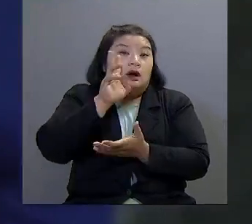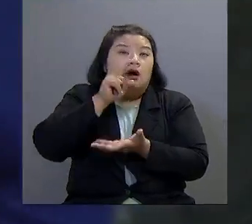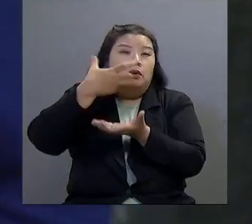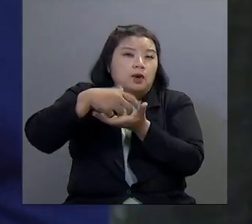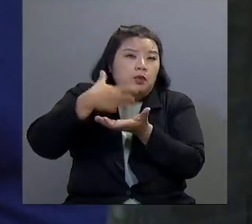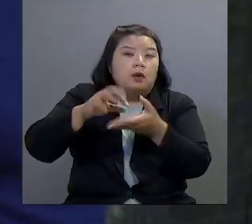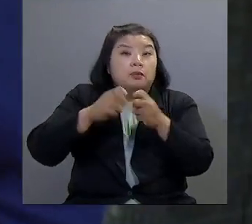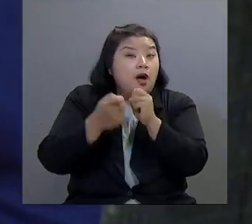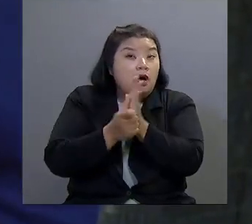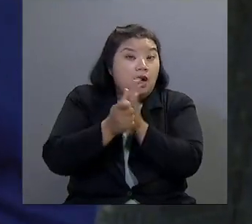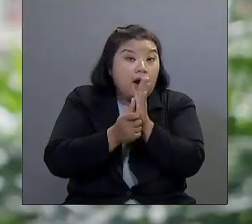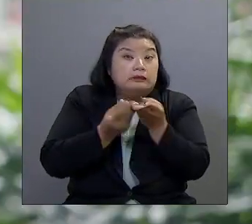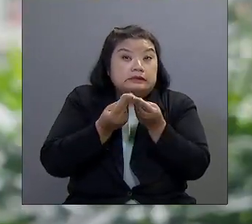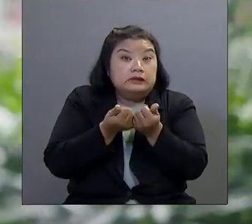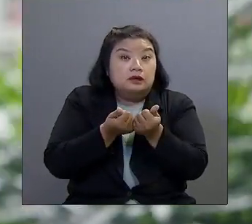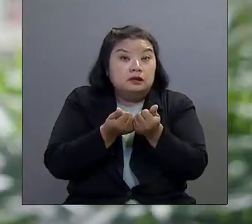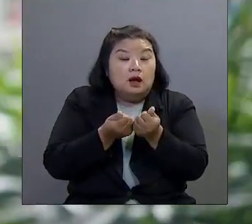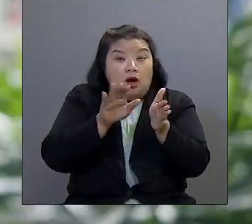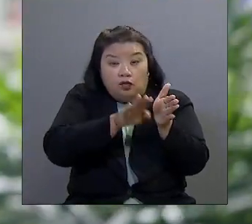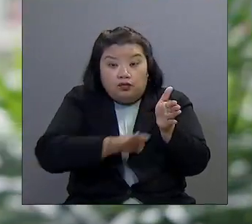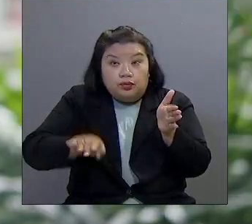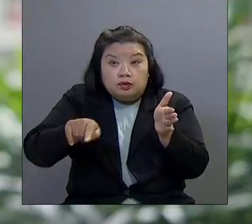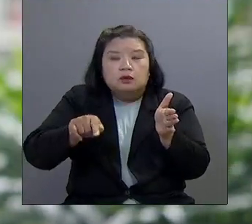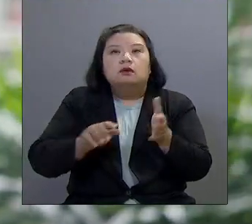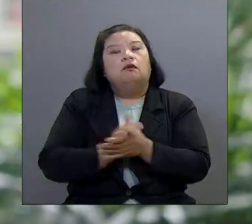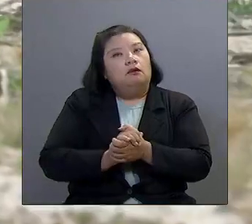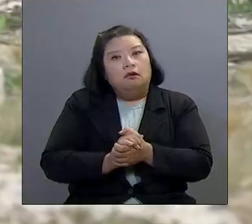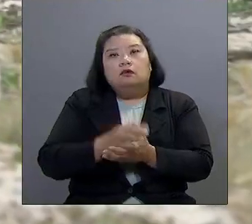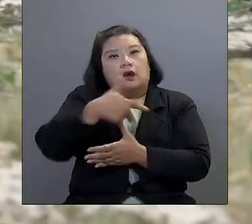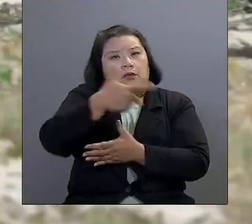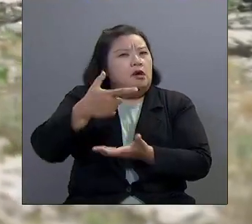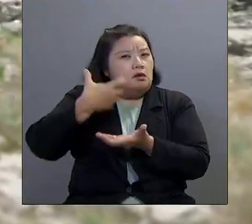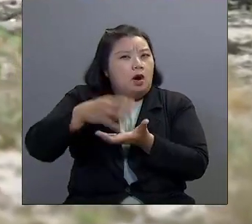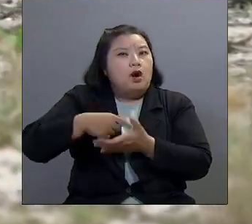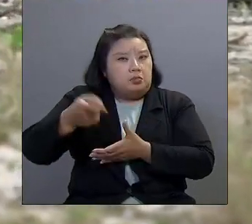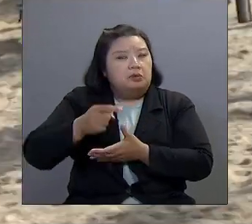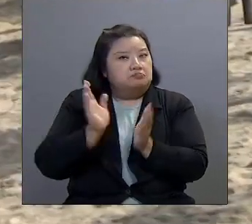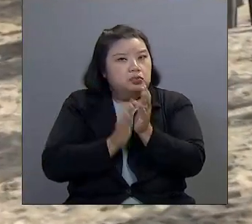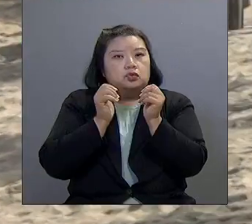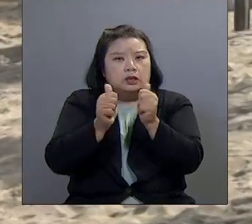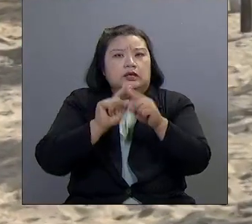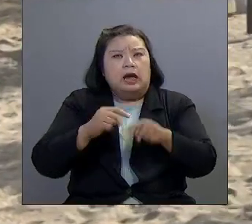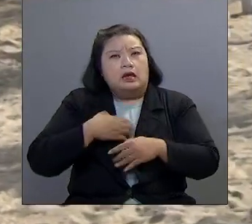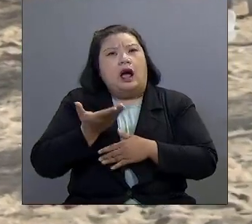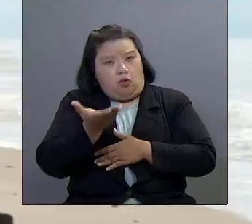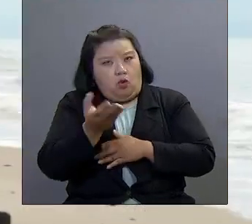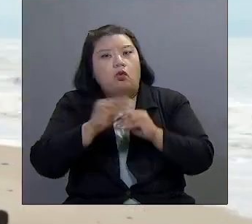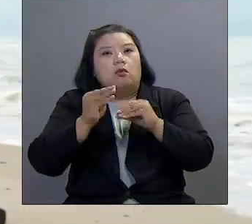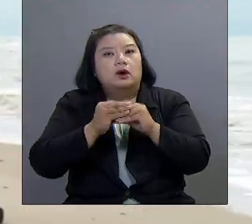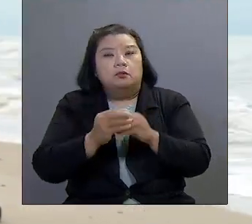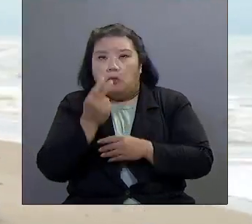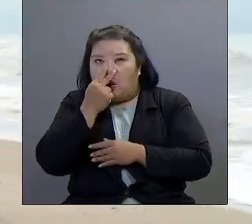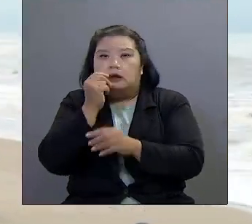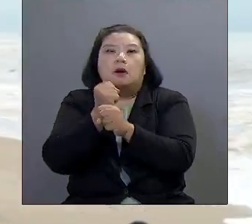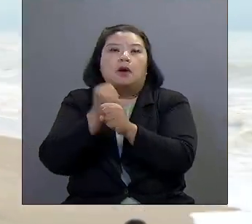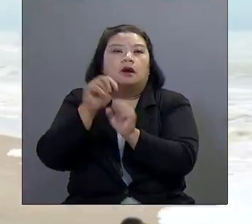นโยบาย